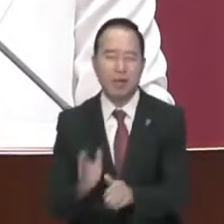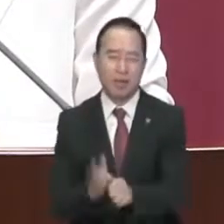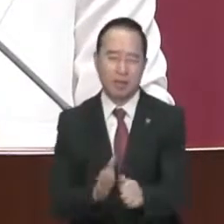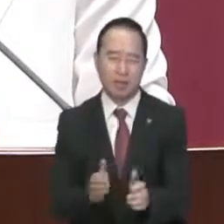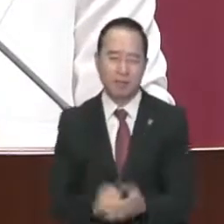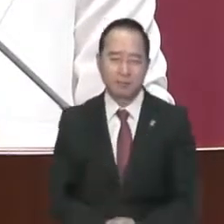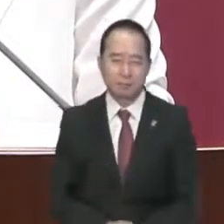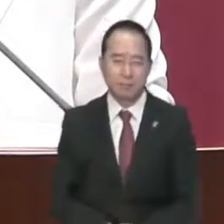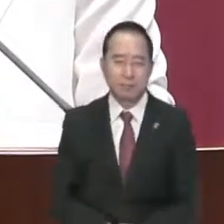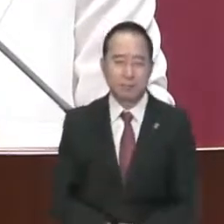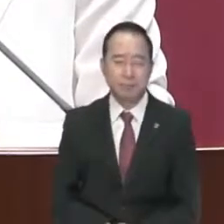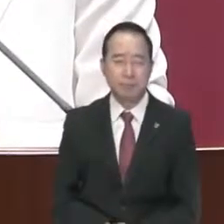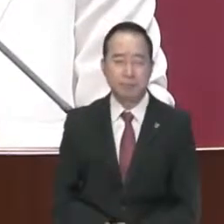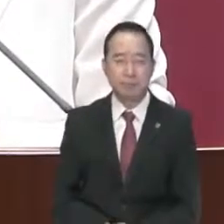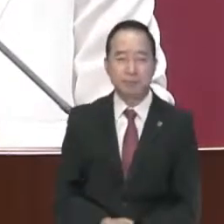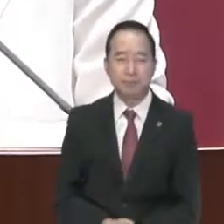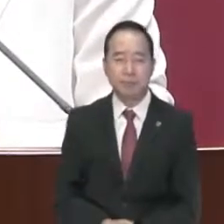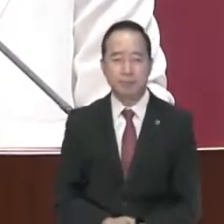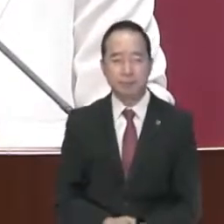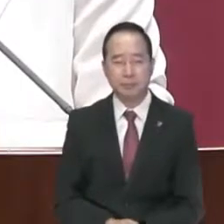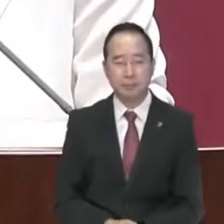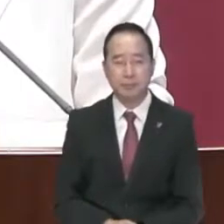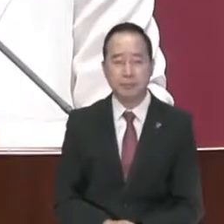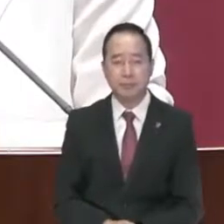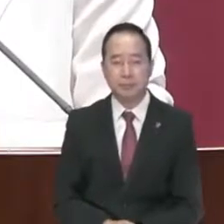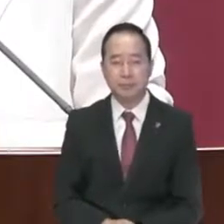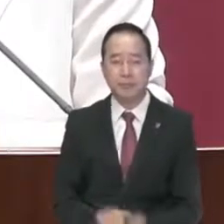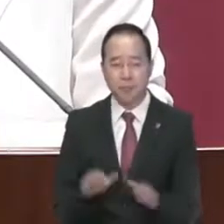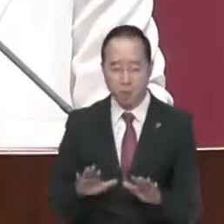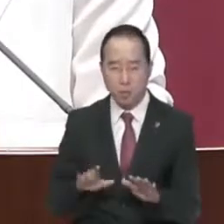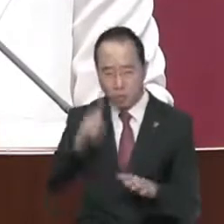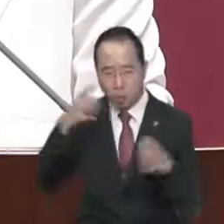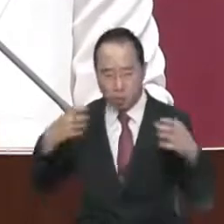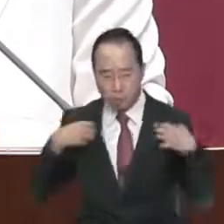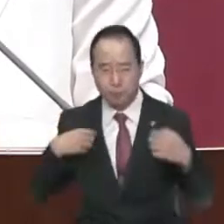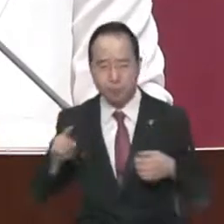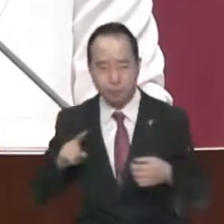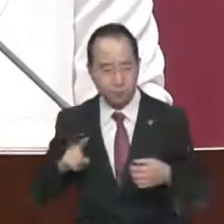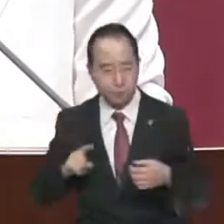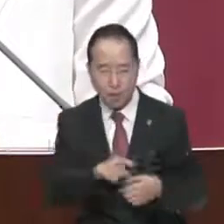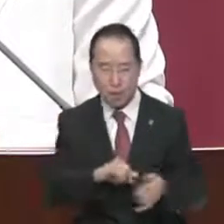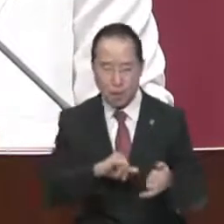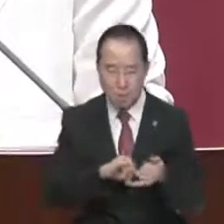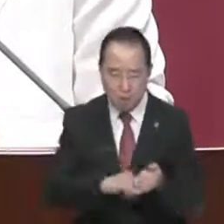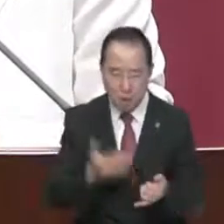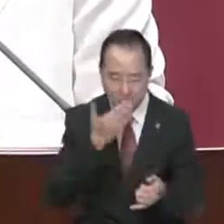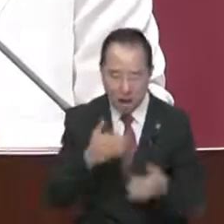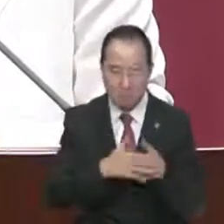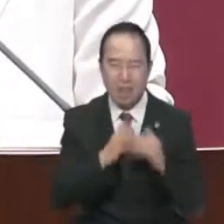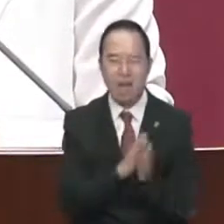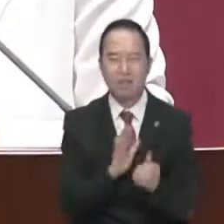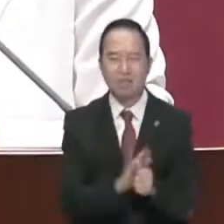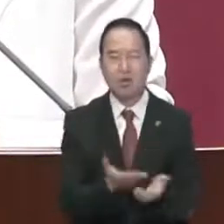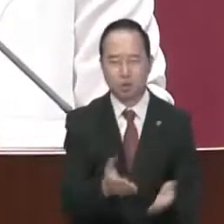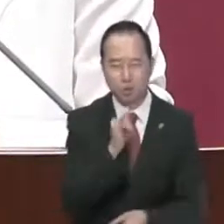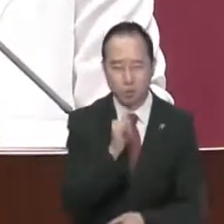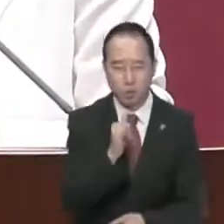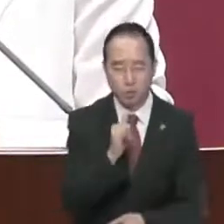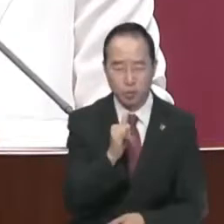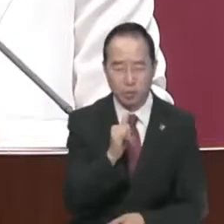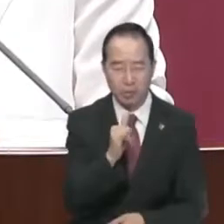했거든요. 그래서 그야말로 이번에는 정부는 실용주의적으로 그래서 범위를 좀